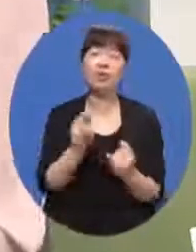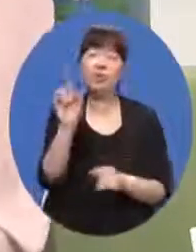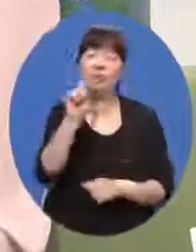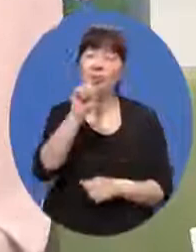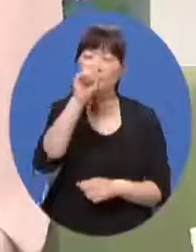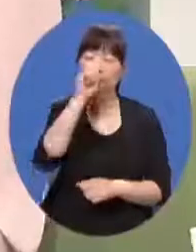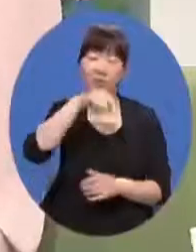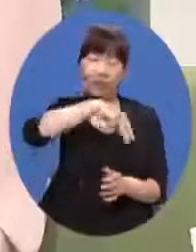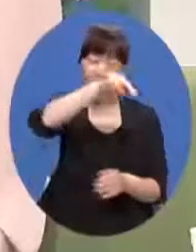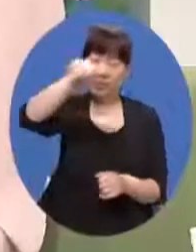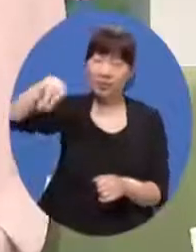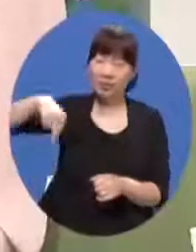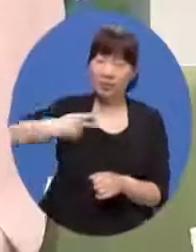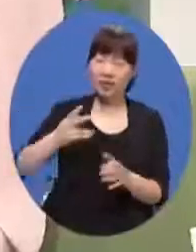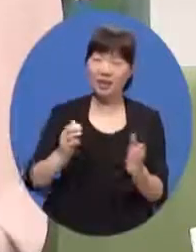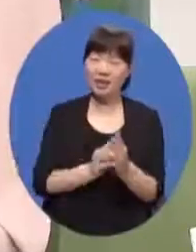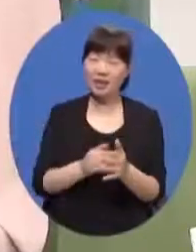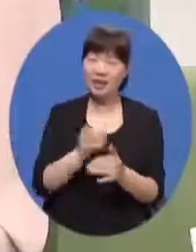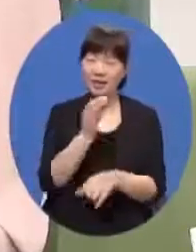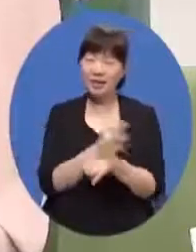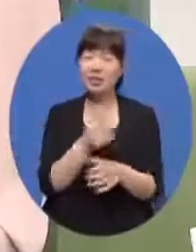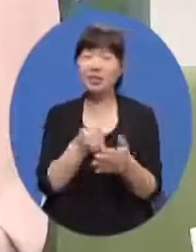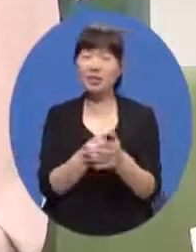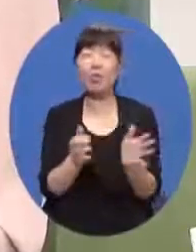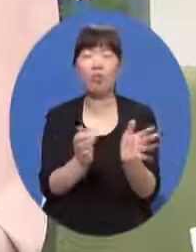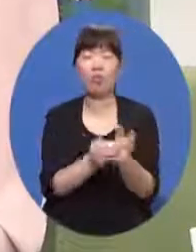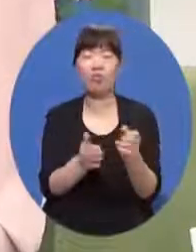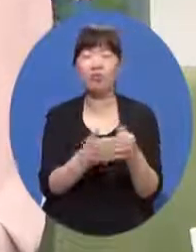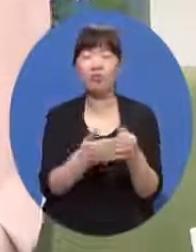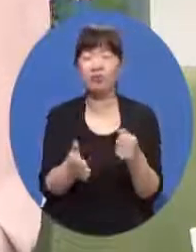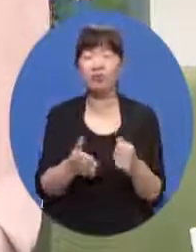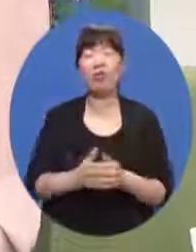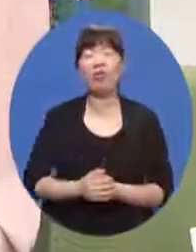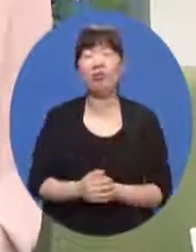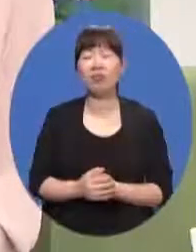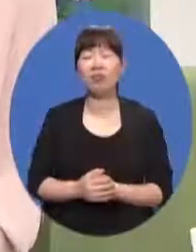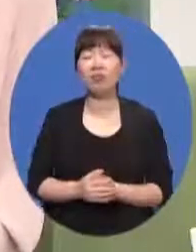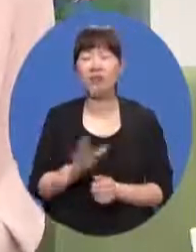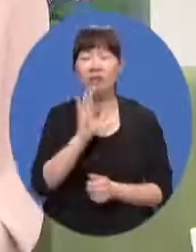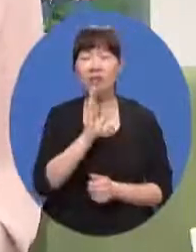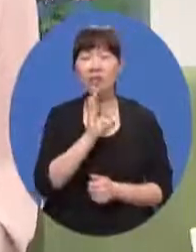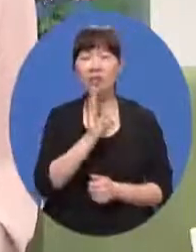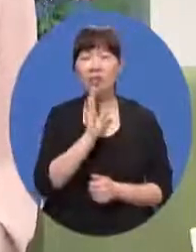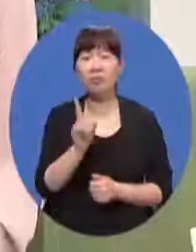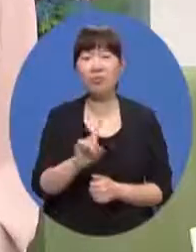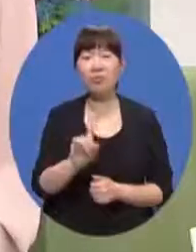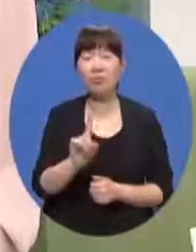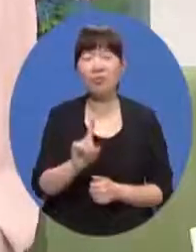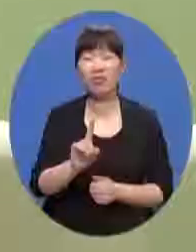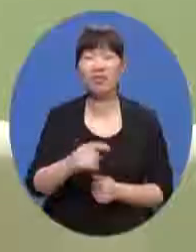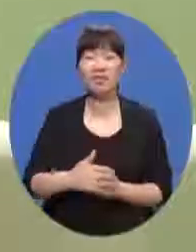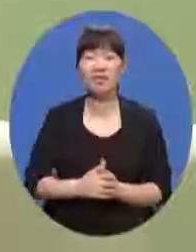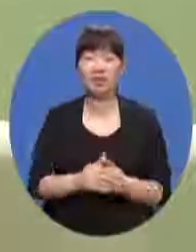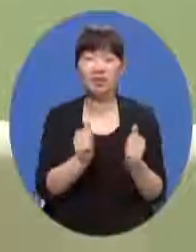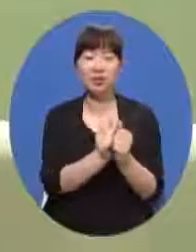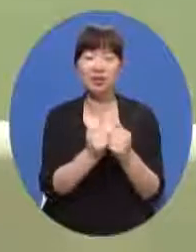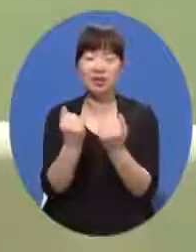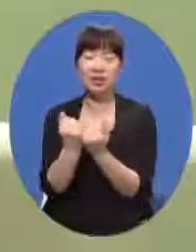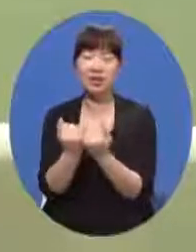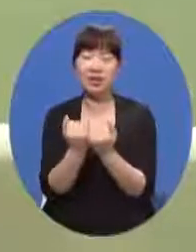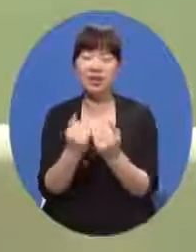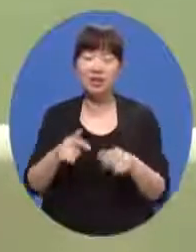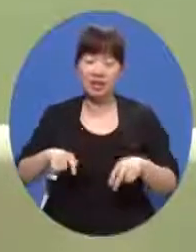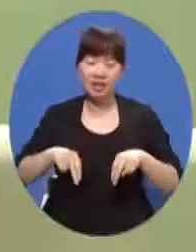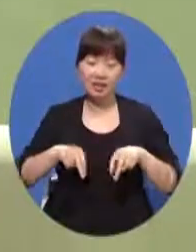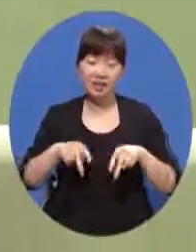하고 돌아보고 나서 뭘 살지 네. 결정하거든요. 네, 아, 그래서 막 굉장히 힘들어요. 굉장히 재밌는 거가 왜 그 남자들하고 여자들 가다가